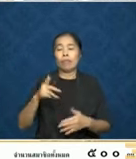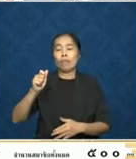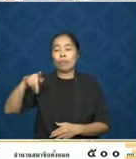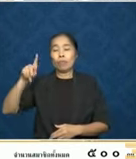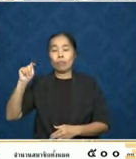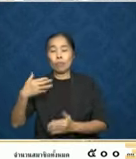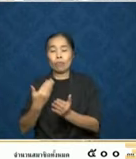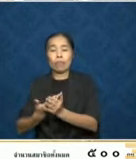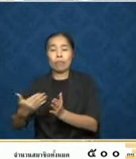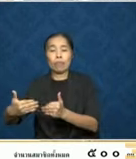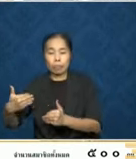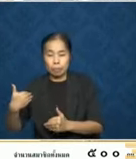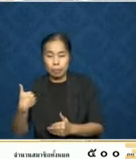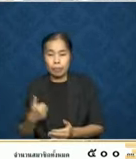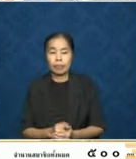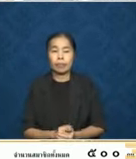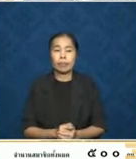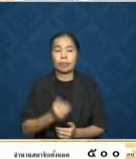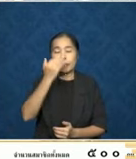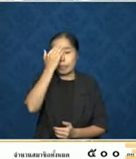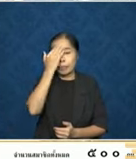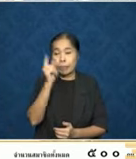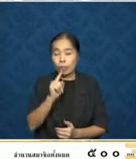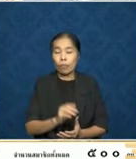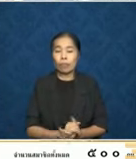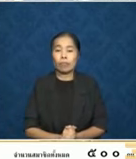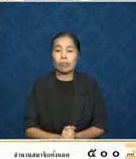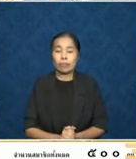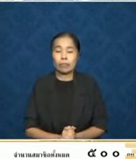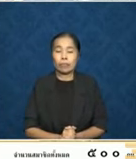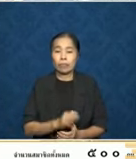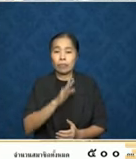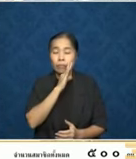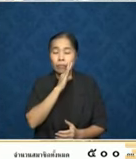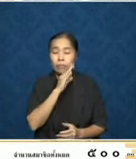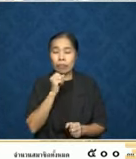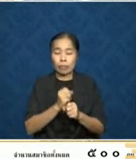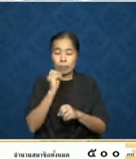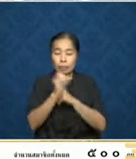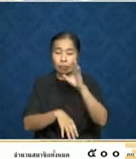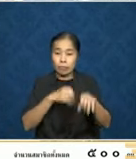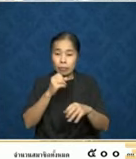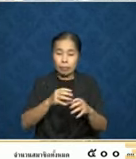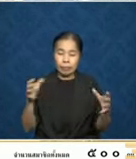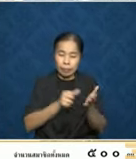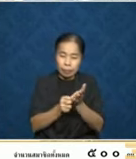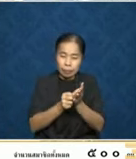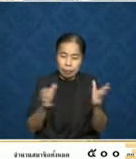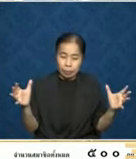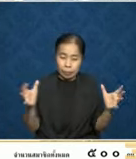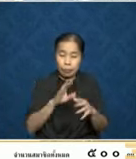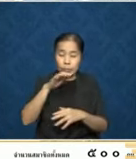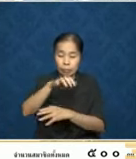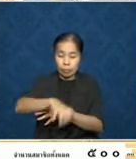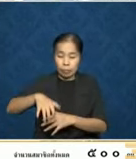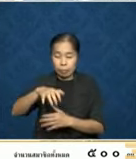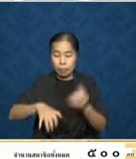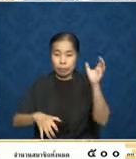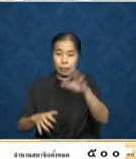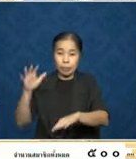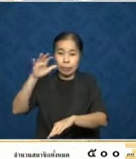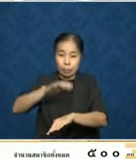ะครับอันที่2ท้องถิ่นก็ได้ประโยชน์นะครับเพราะค่าการกำจัดเราลดลงนะครับเพราะว่าการที่เราฝังกลบเนี่ย600ถึ